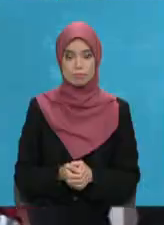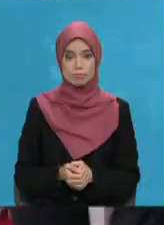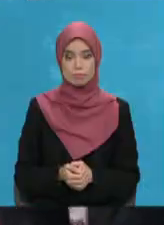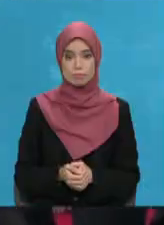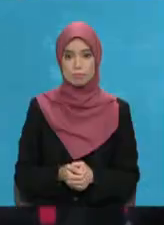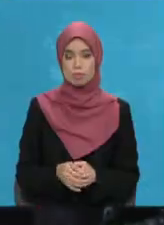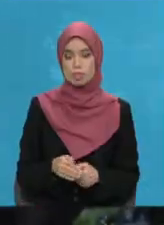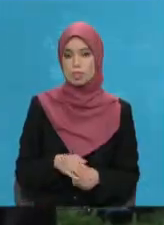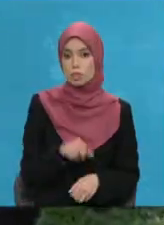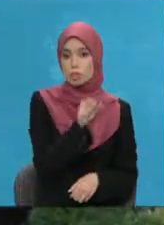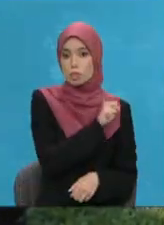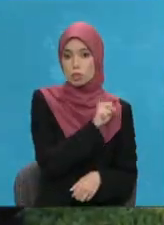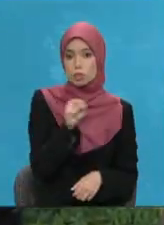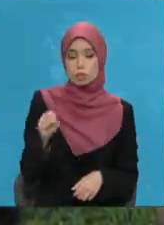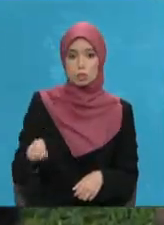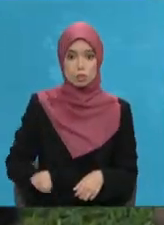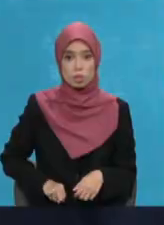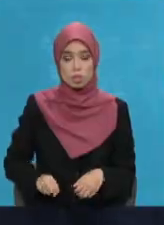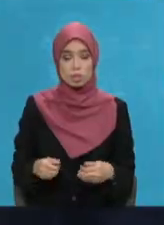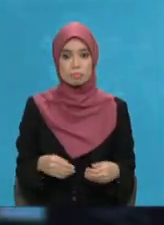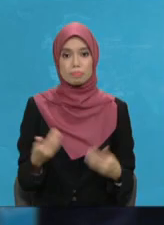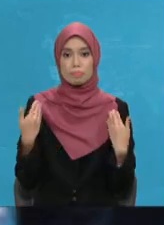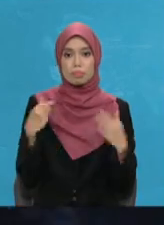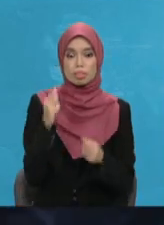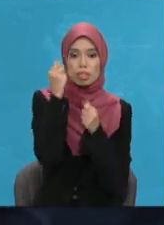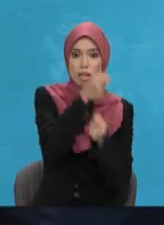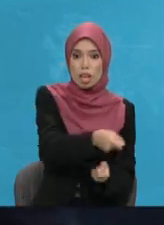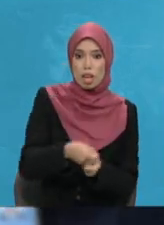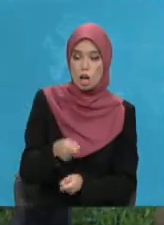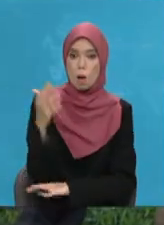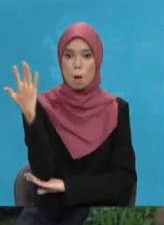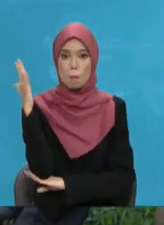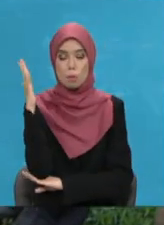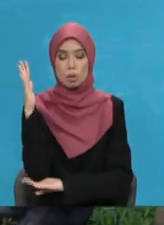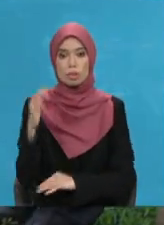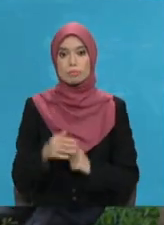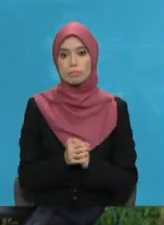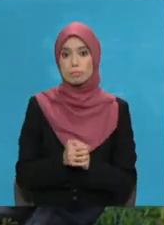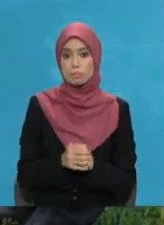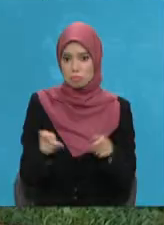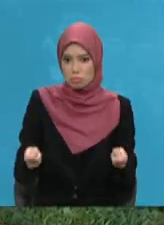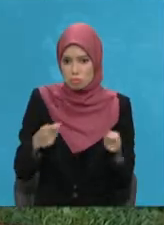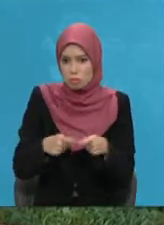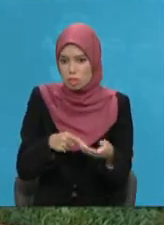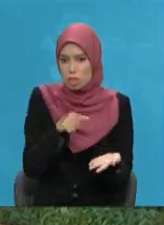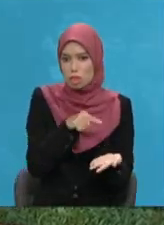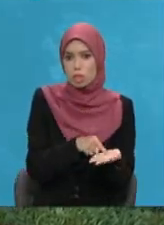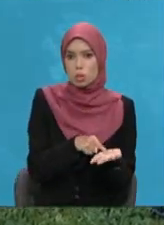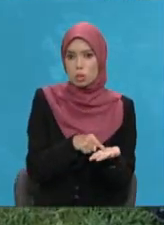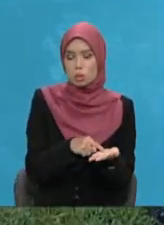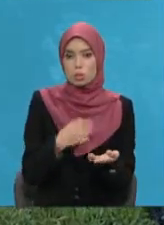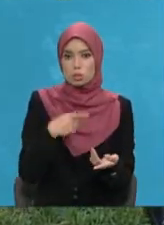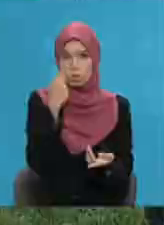Baginda kemudian ia berkenan menanam sepohon anak bokong nasional markes Memorial adalah Monumen kebangsaan